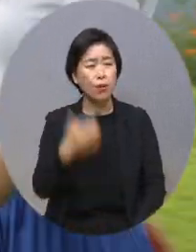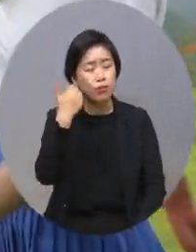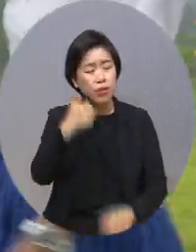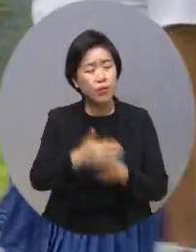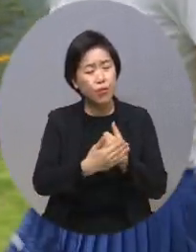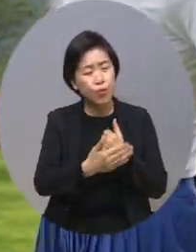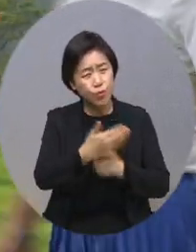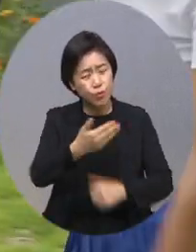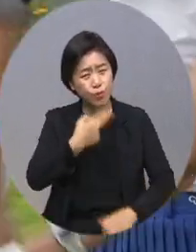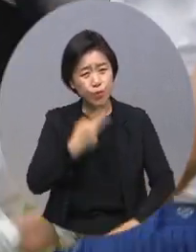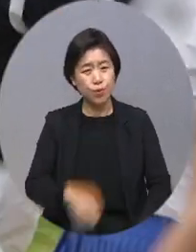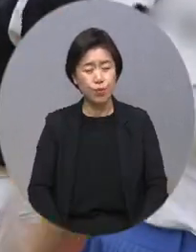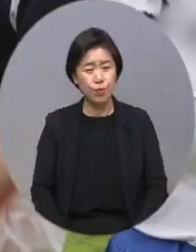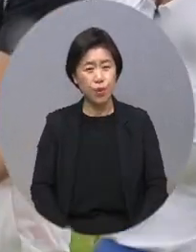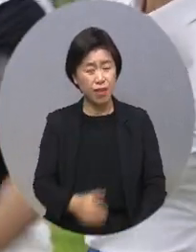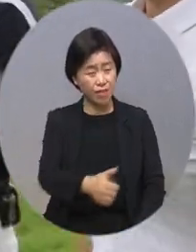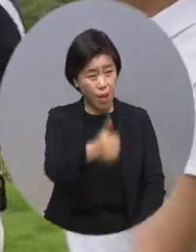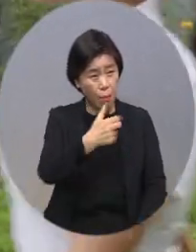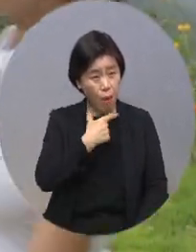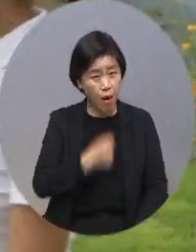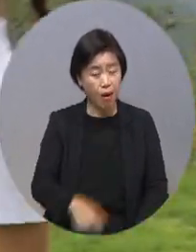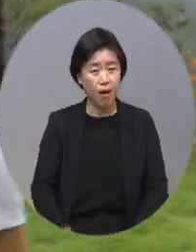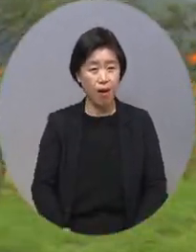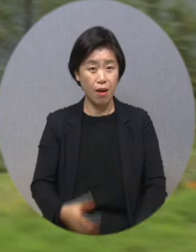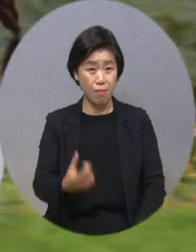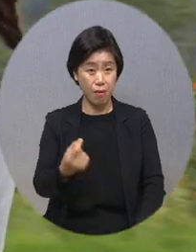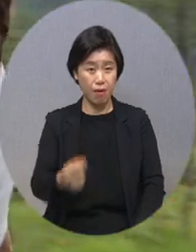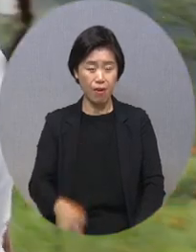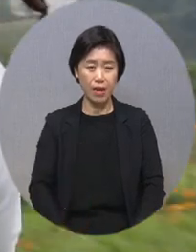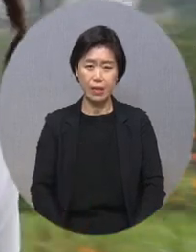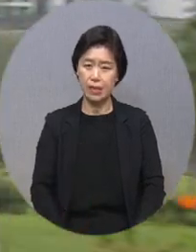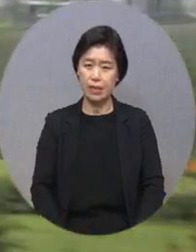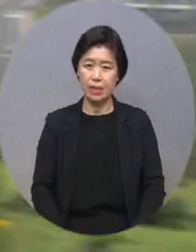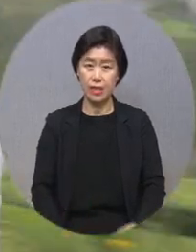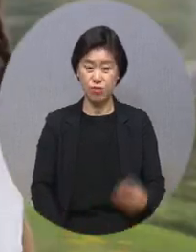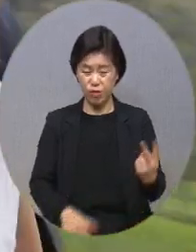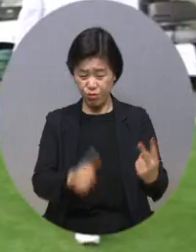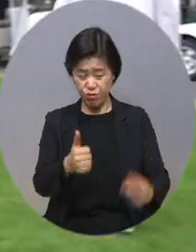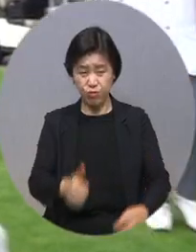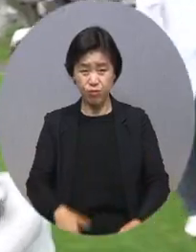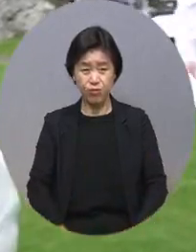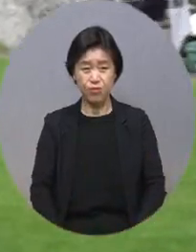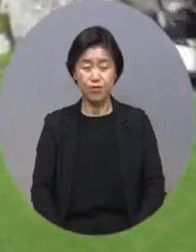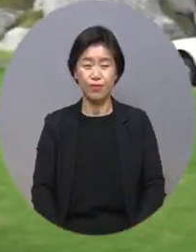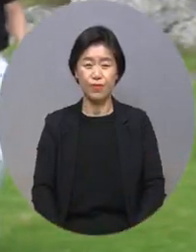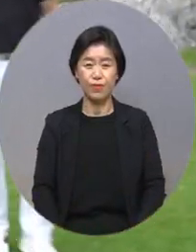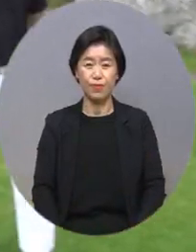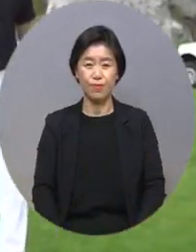눈이 멀었네. 아 은지 편안하게 치라고. 아 진짜 이런 사람은 진짜 둘 다 진짜. 제가